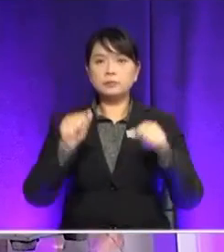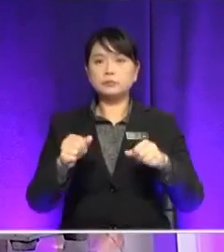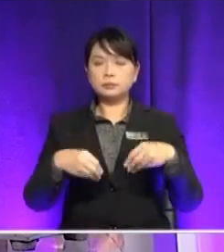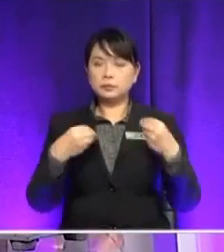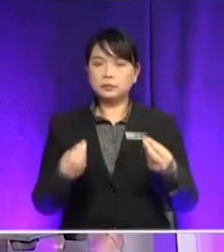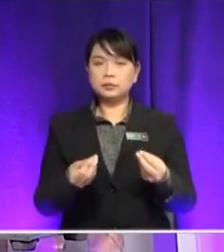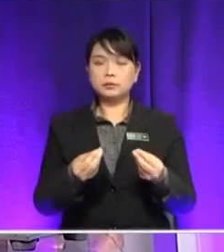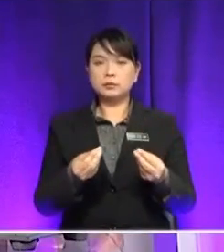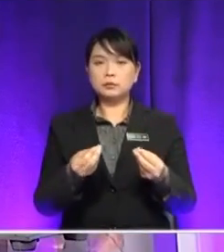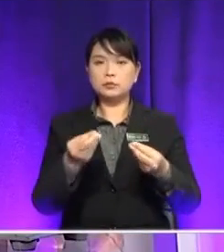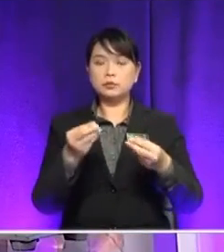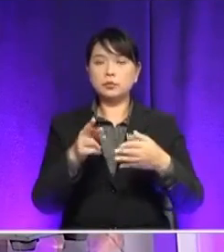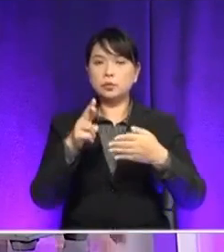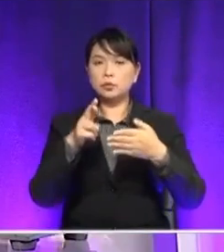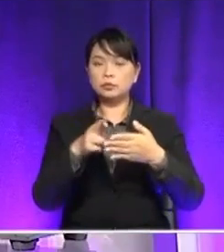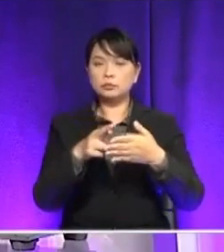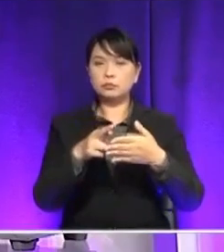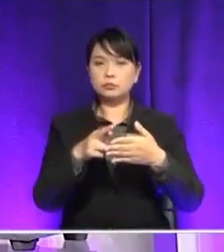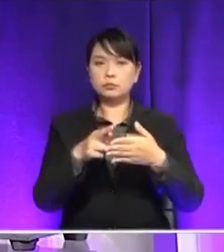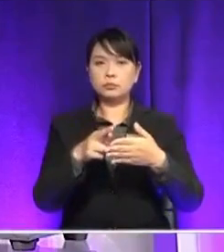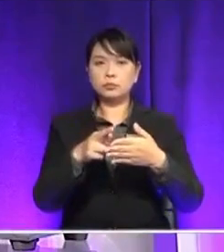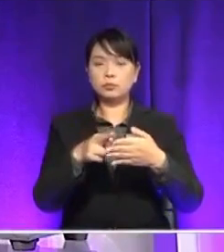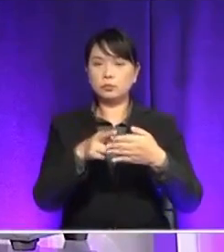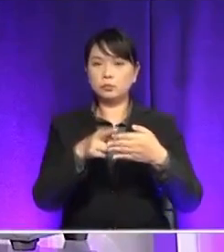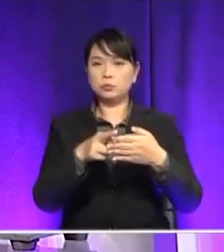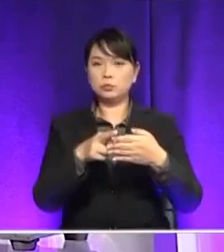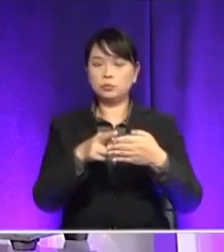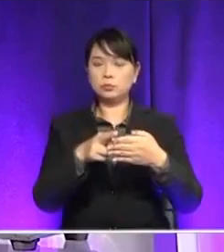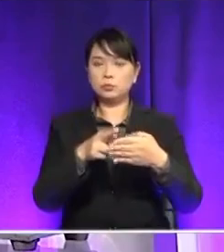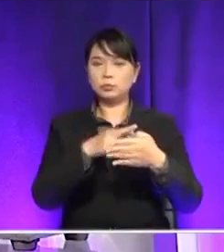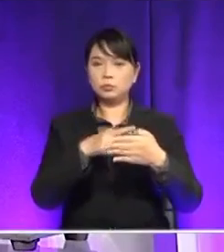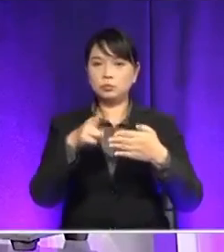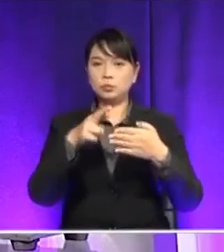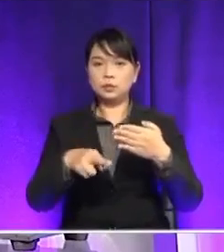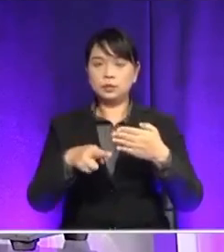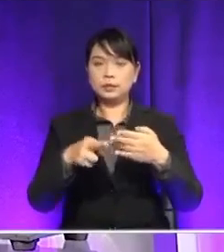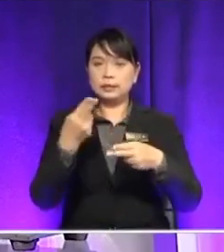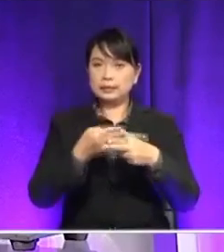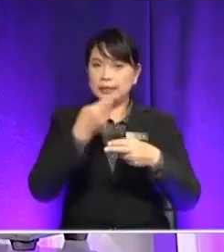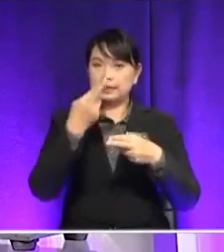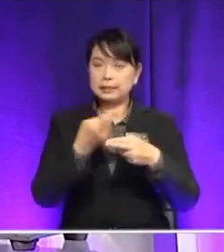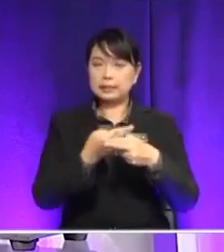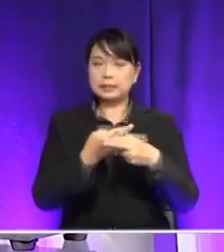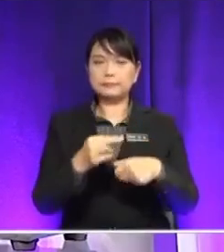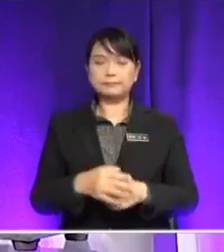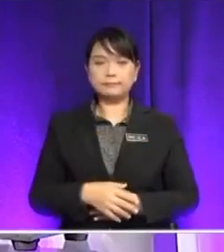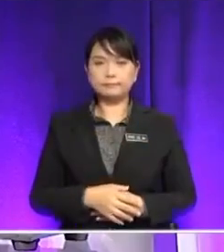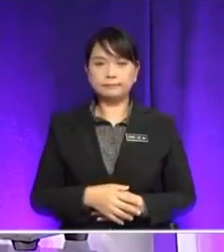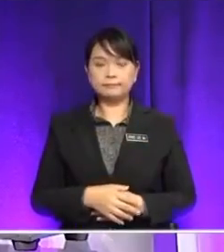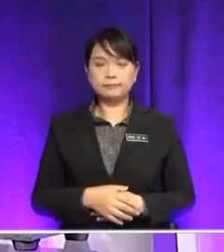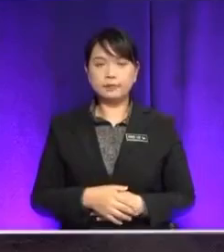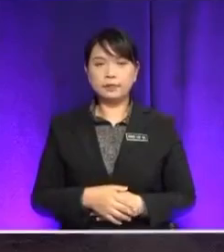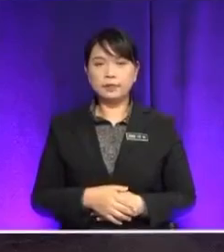rumusan kepada melodi luasannya ah secara ringkas dan padat dan akibat yang kita baru saja selesai